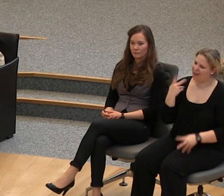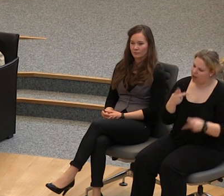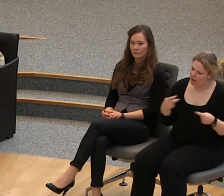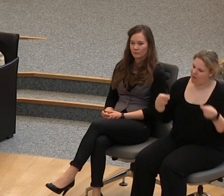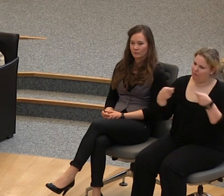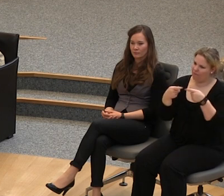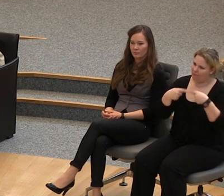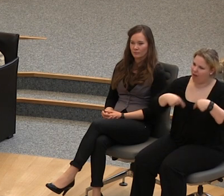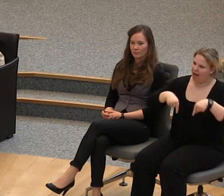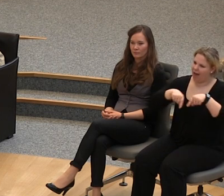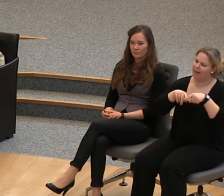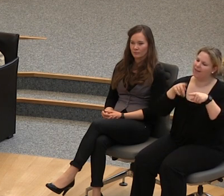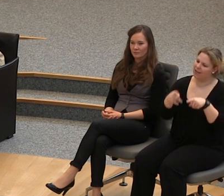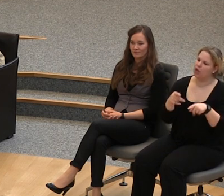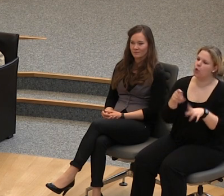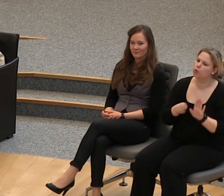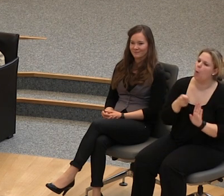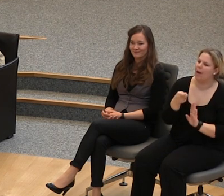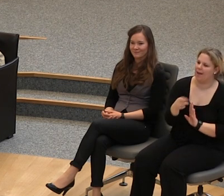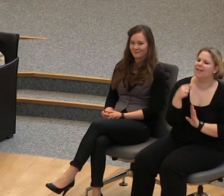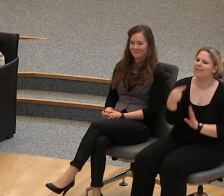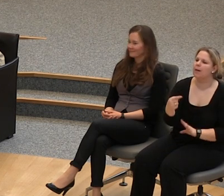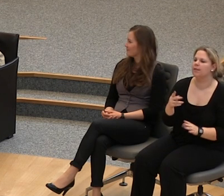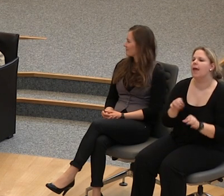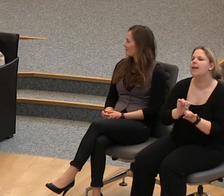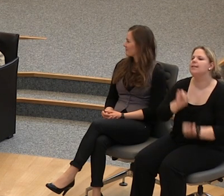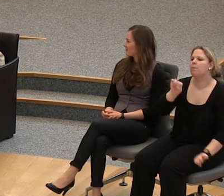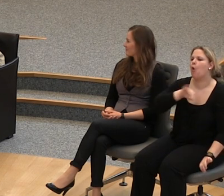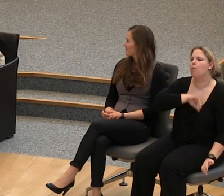ist Diplompsychologin. Herzlich willkommen.